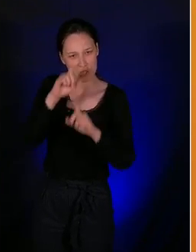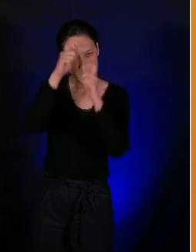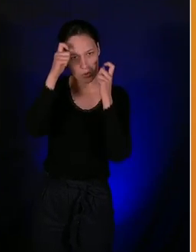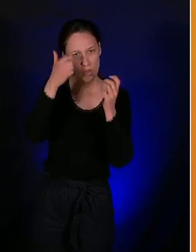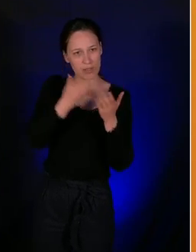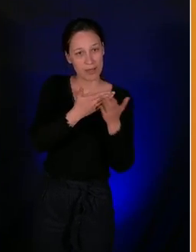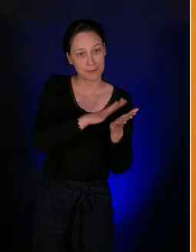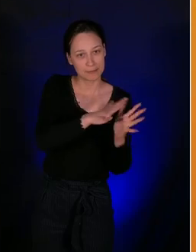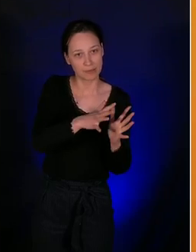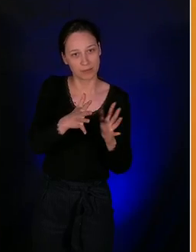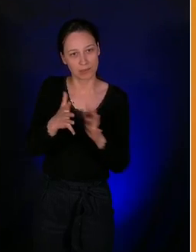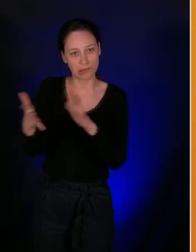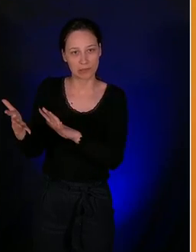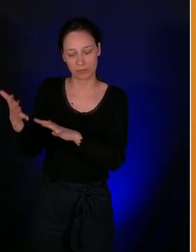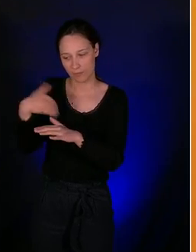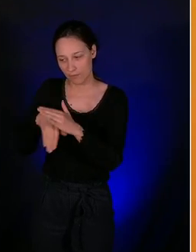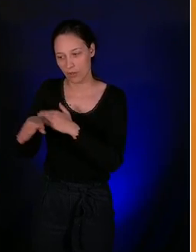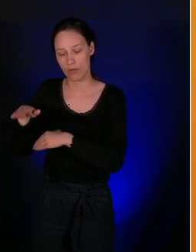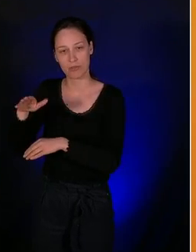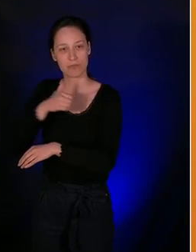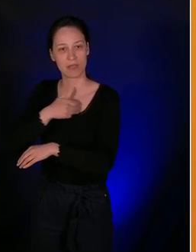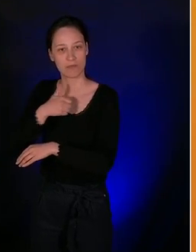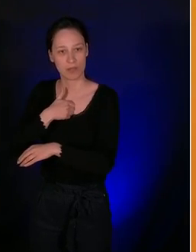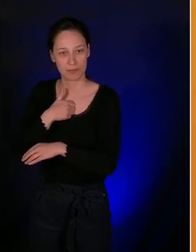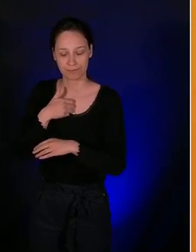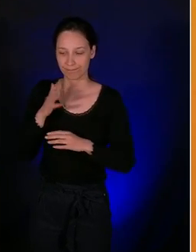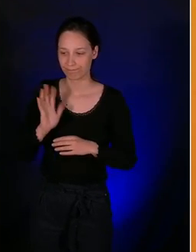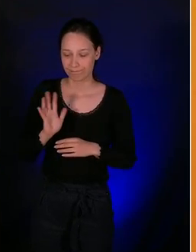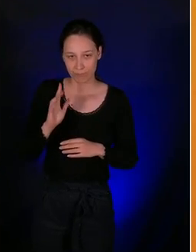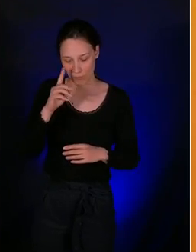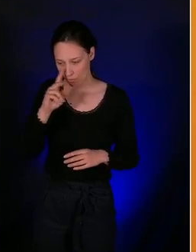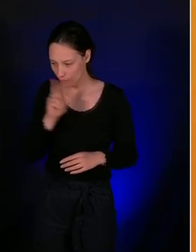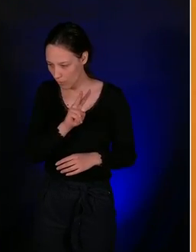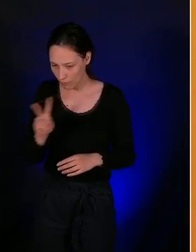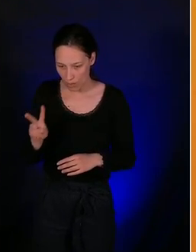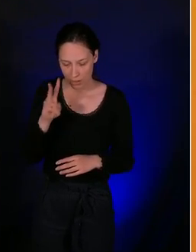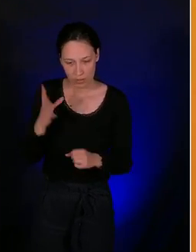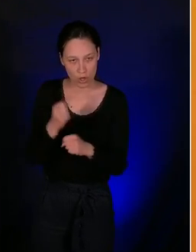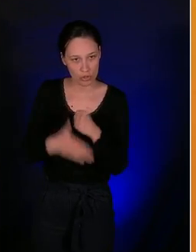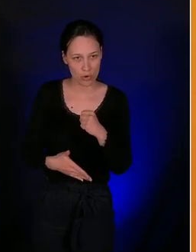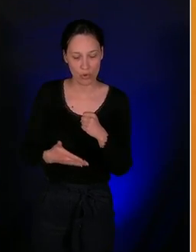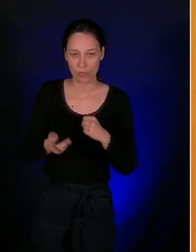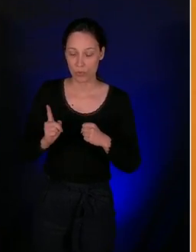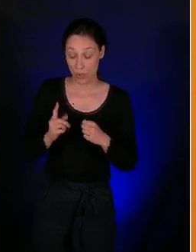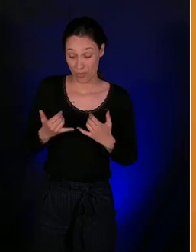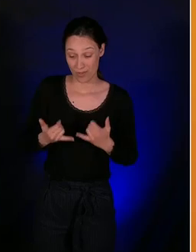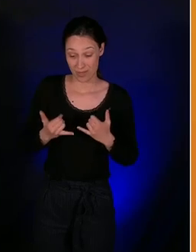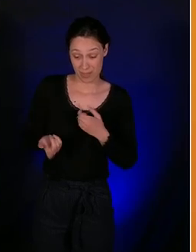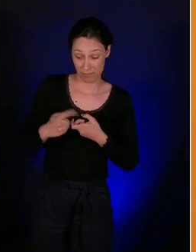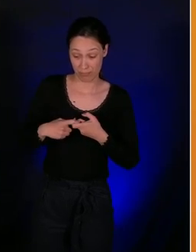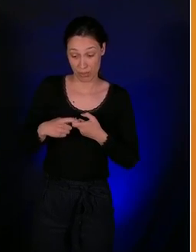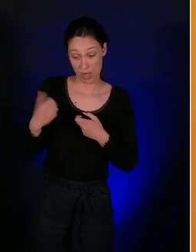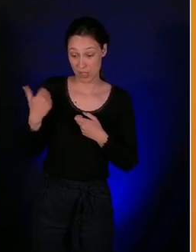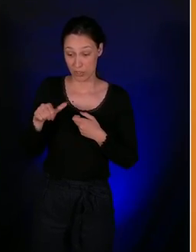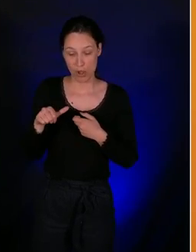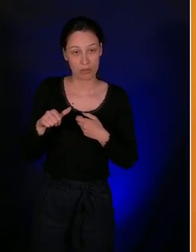secteur privé. Au regard de l'enjeu que cela représente, nous avions été la seule organisation syndicale à RATP à s'y être intéressée